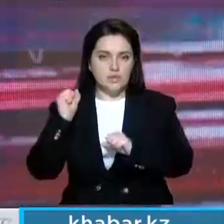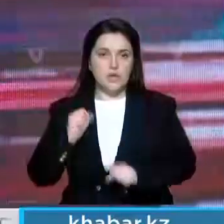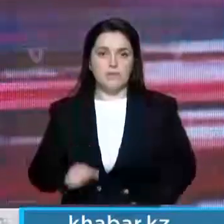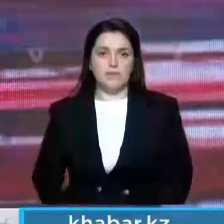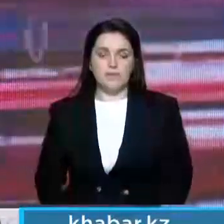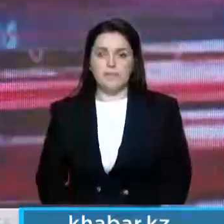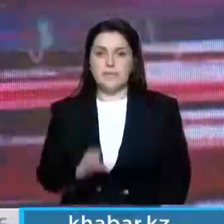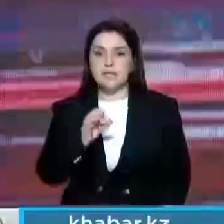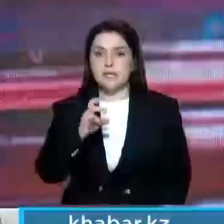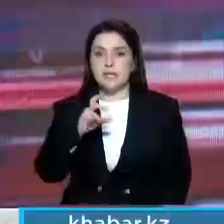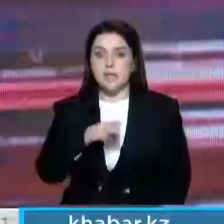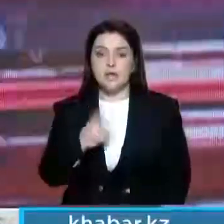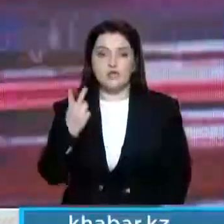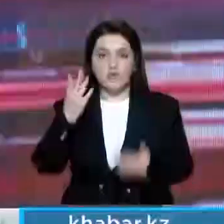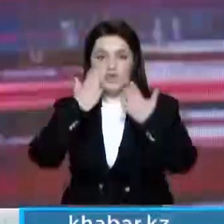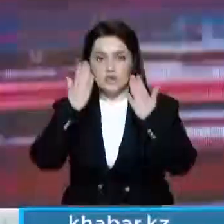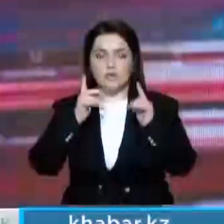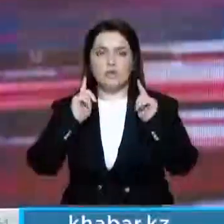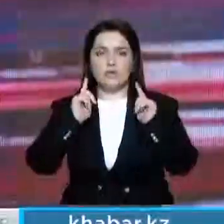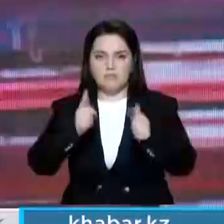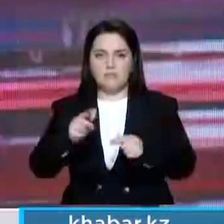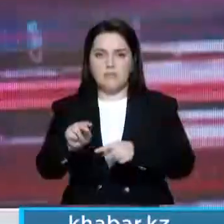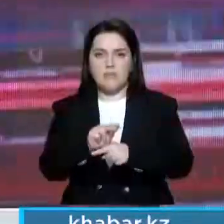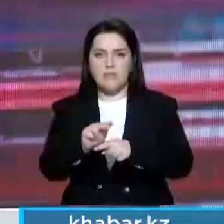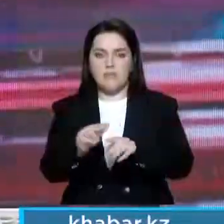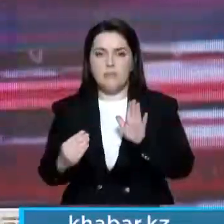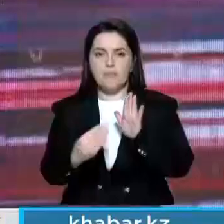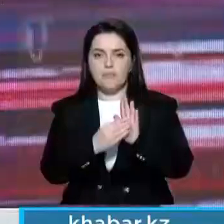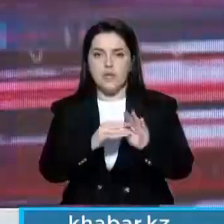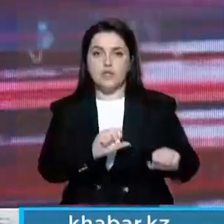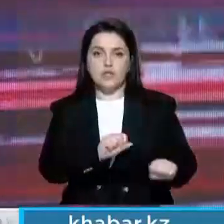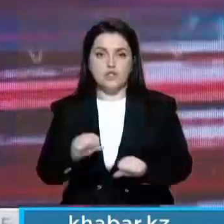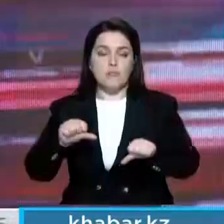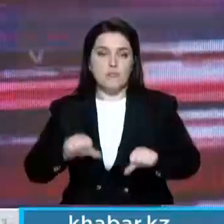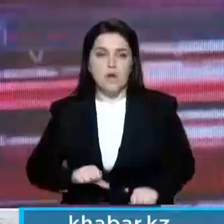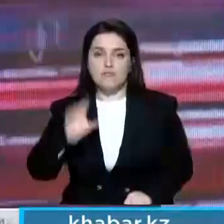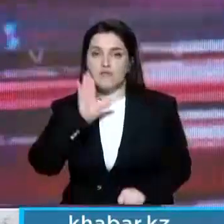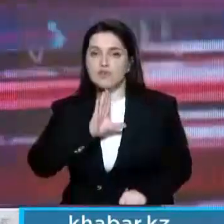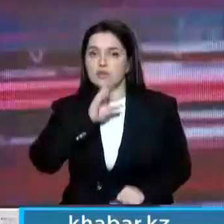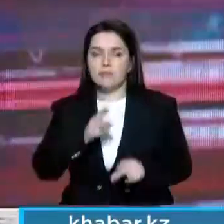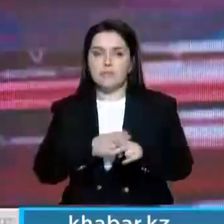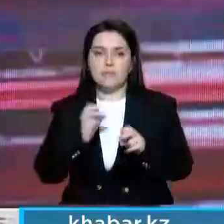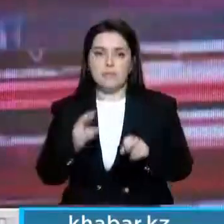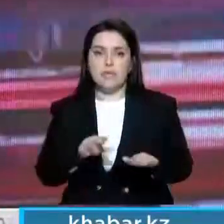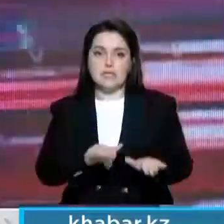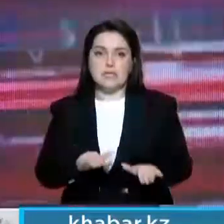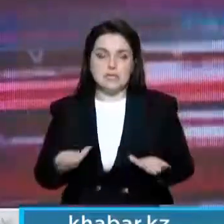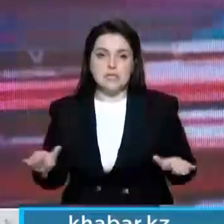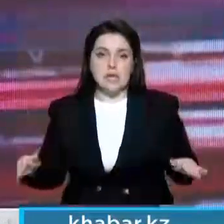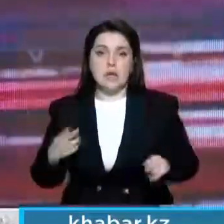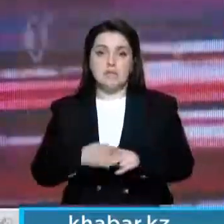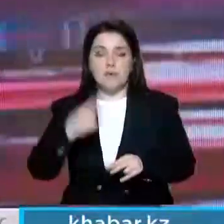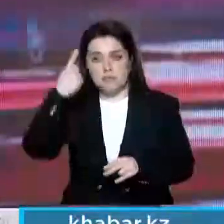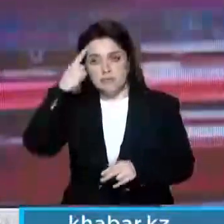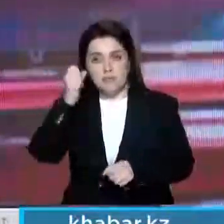продолжаем выпуск сенаторы в двух чтениях одобрили пакет поправок по вопросам защиты прав женщин и безопасности детей законопроект разработали